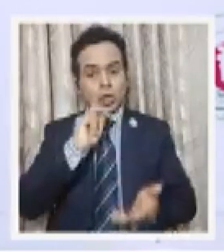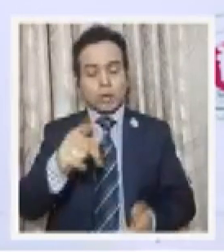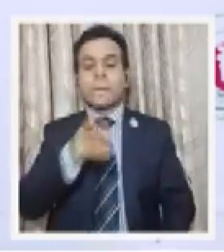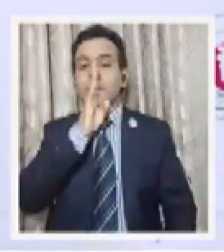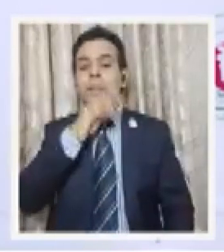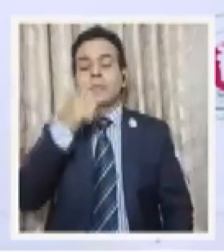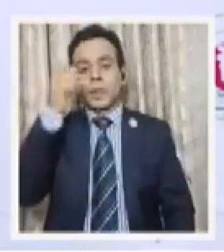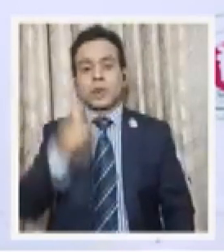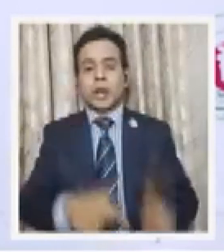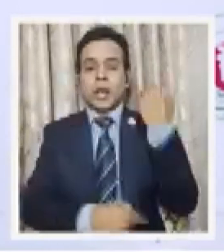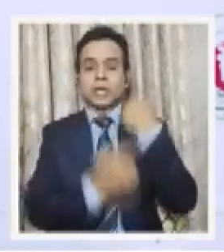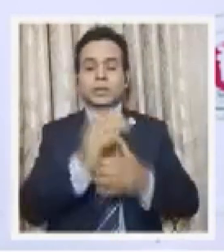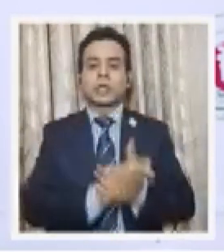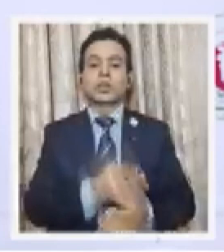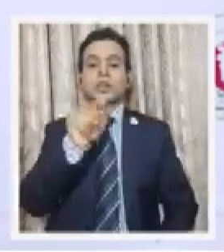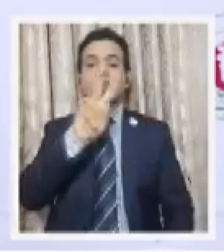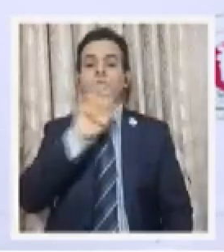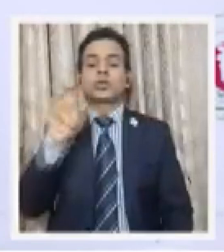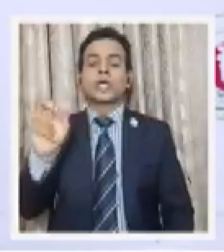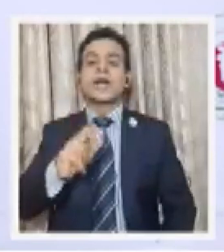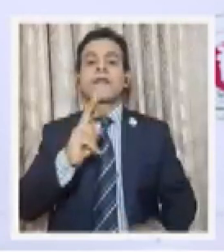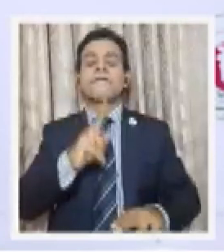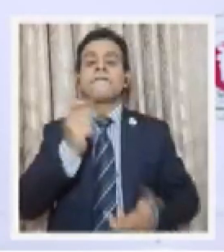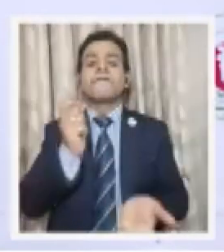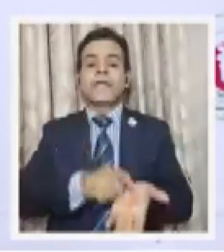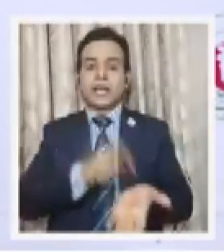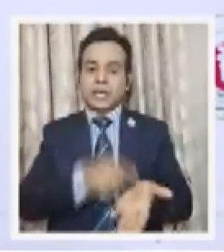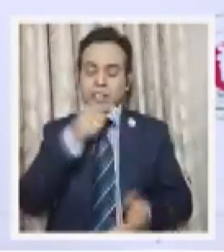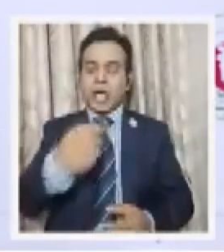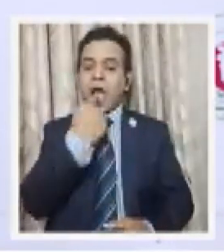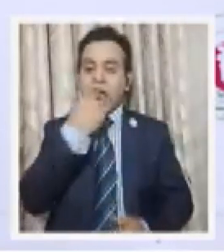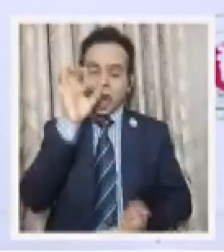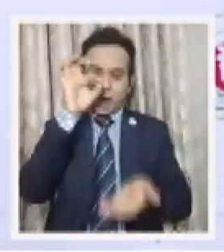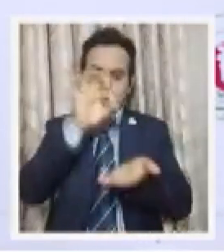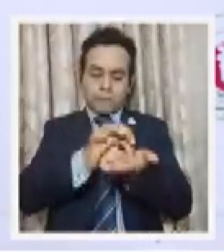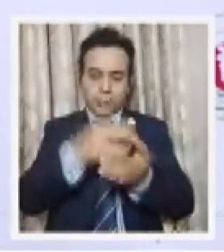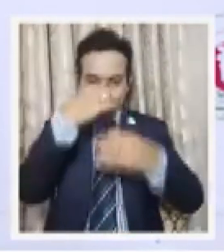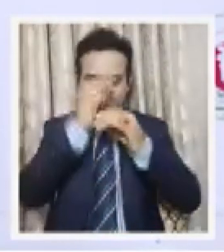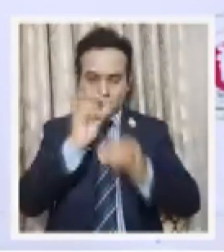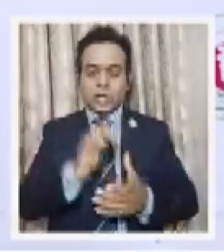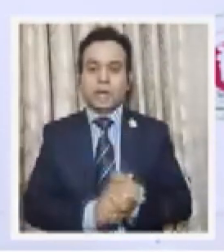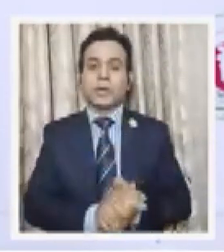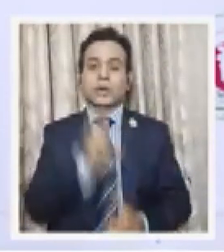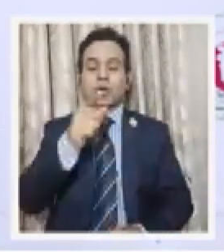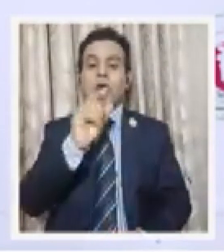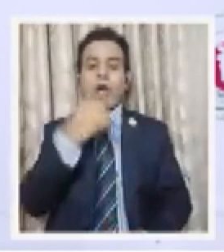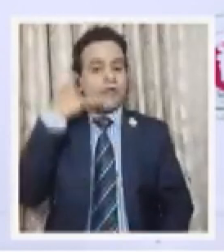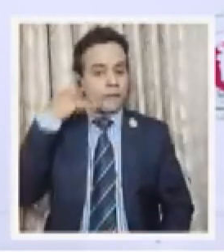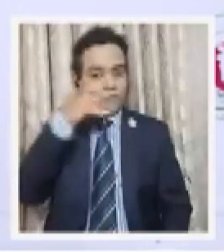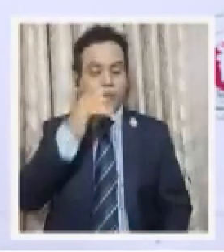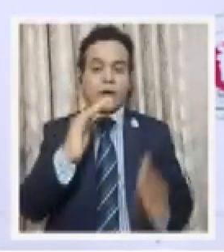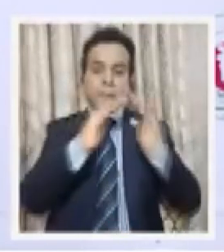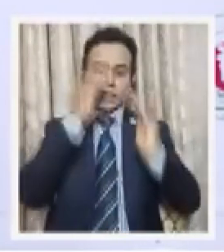সবাই সাবধানতা অবলম্বন করুন, সচেতন থাকুন এই রোগ প্রতিরোধের জন্য। অবশ্যই হাত পরিষ্কার রাখা